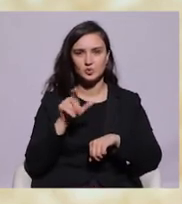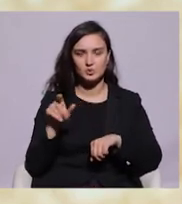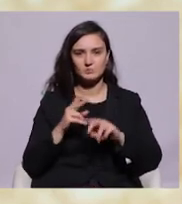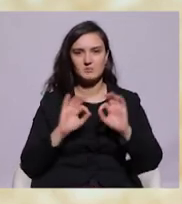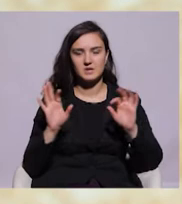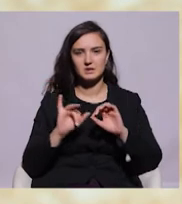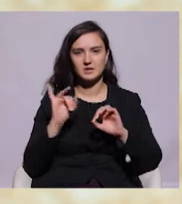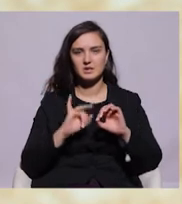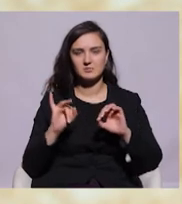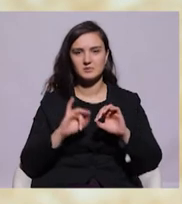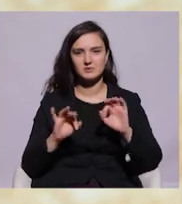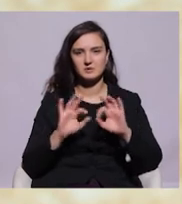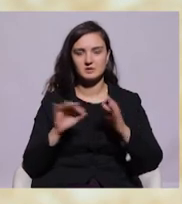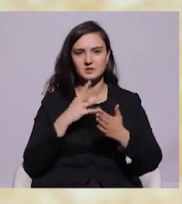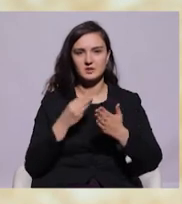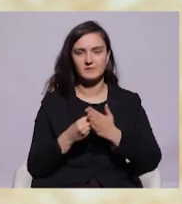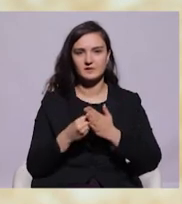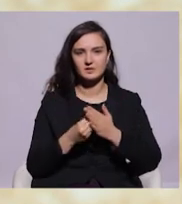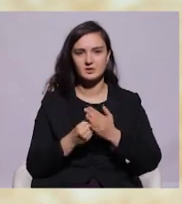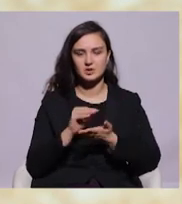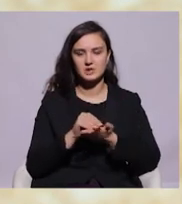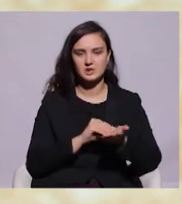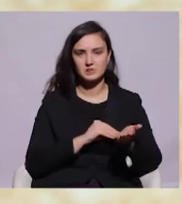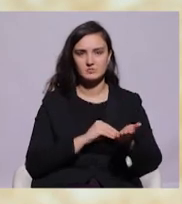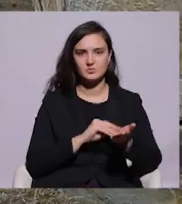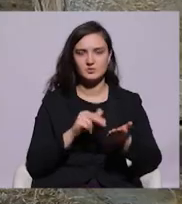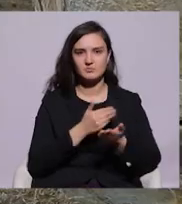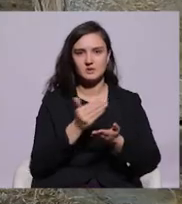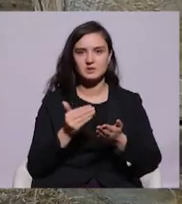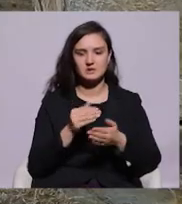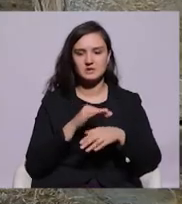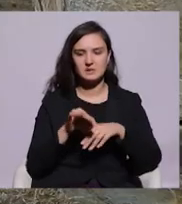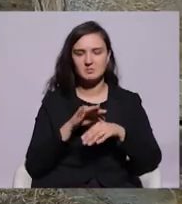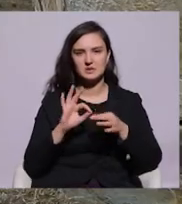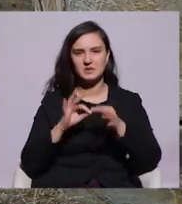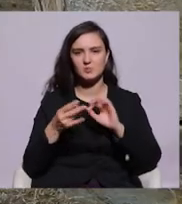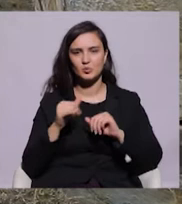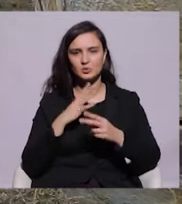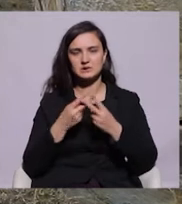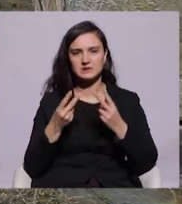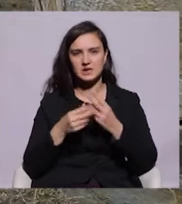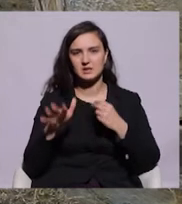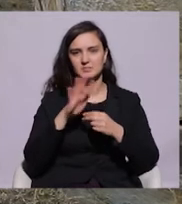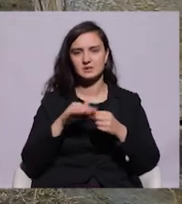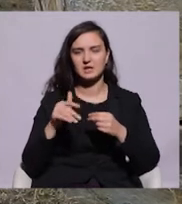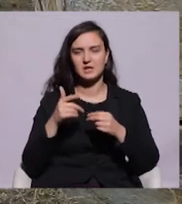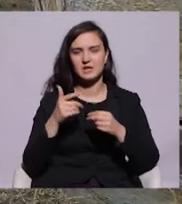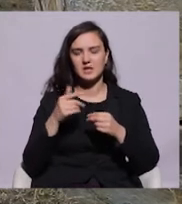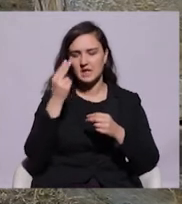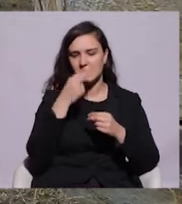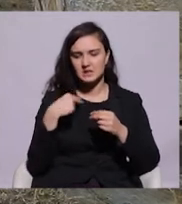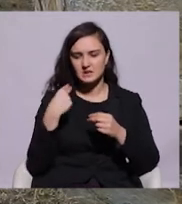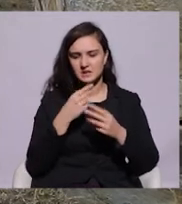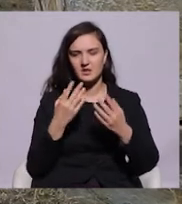ისტორიკოსებით მემატიანები წერდნენ და აღწერდნენ თავიანთ ჩანაწერებში მათი წამების დეტალები, როგორ იყო ციხე-კოშკებზე, გალავნებზე,